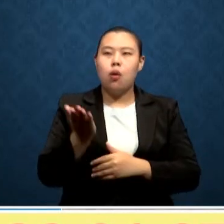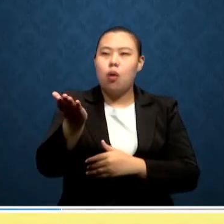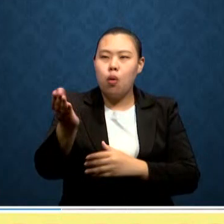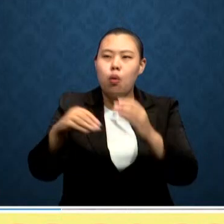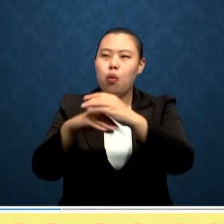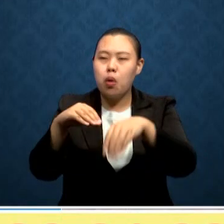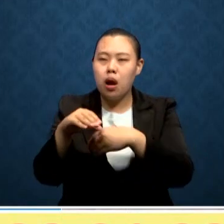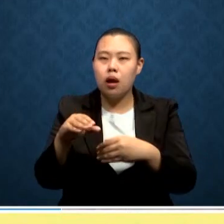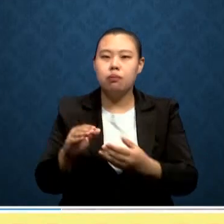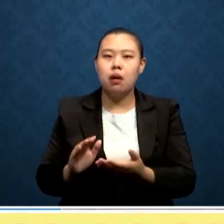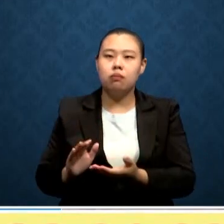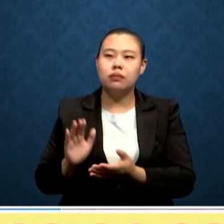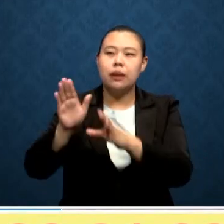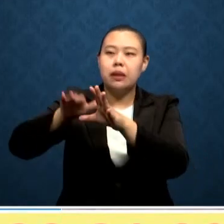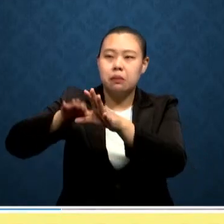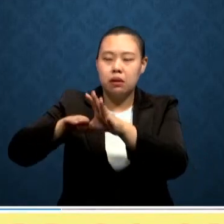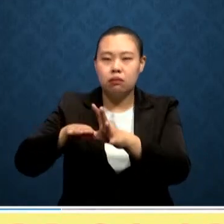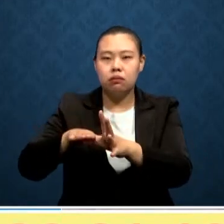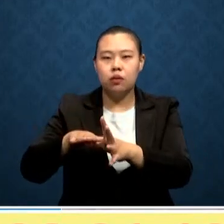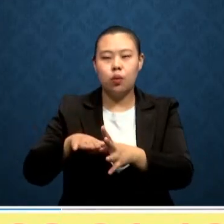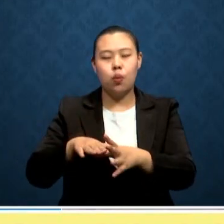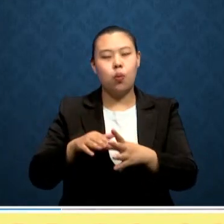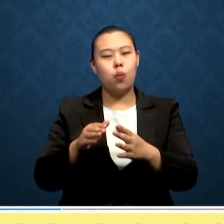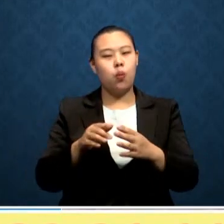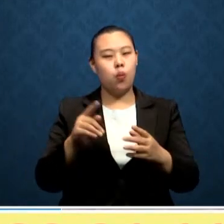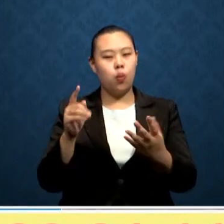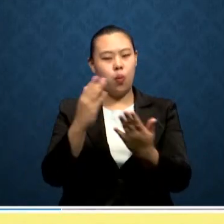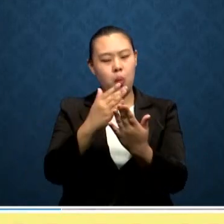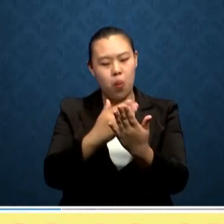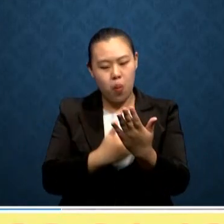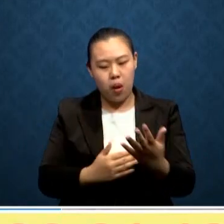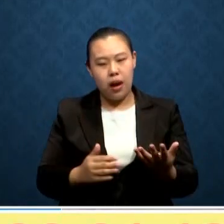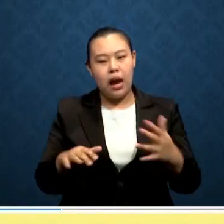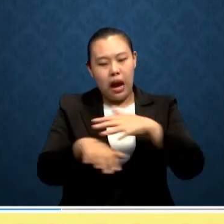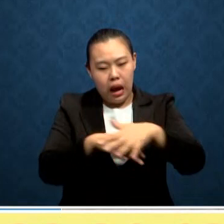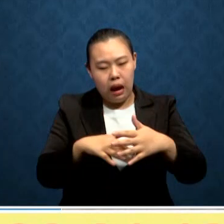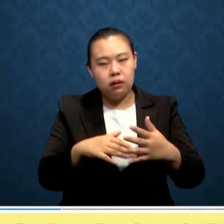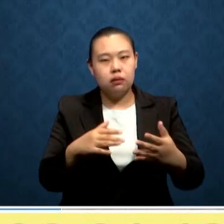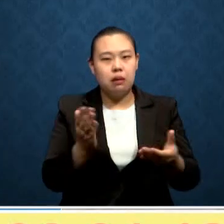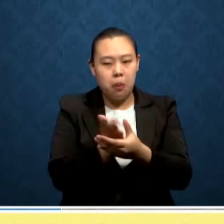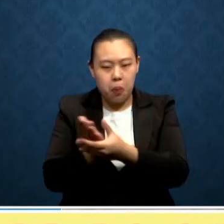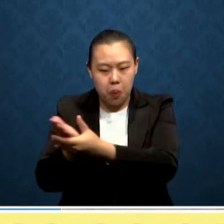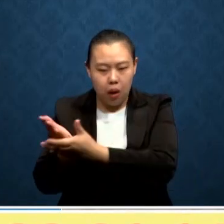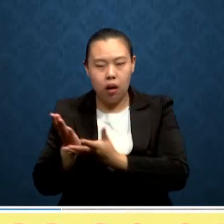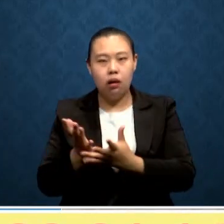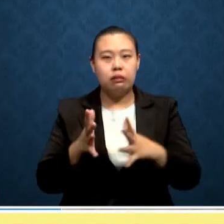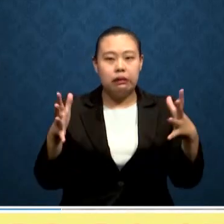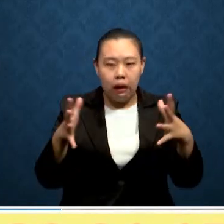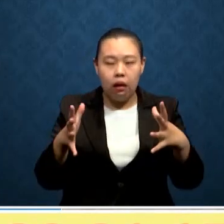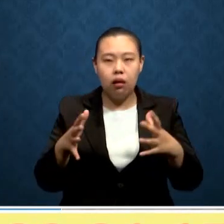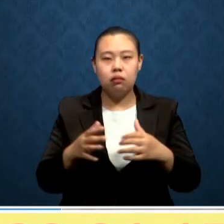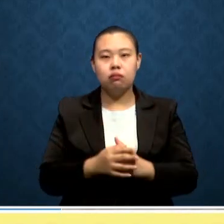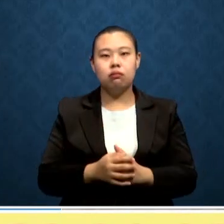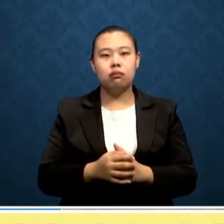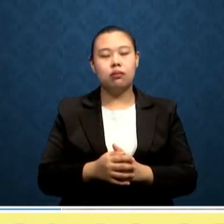ครับต้องเตรียมข้อมูลมากต้องให้ข้อมูลเยอะเป็นชาวบ้าน